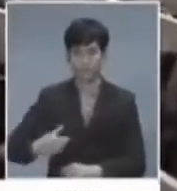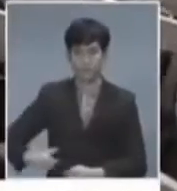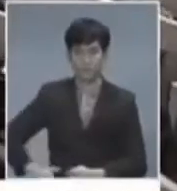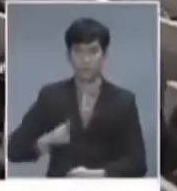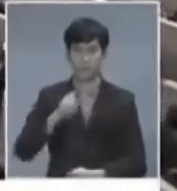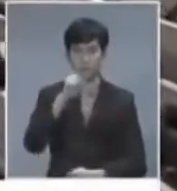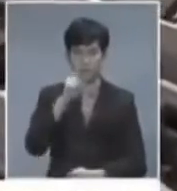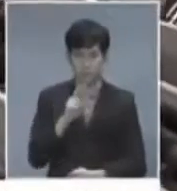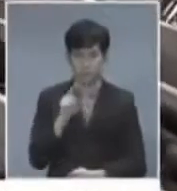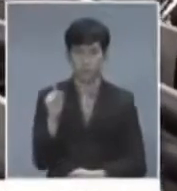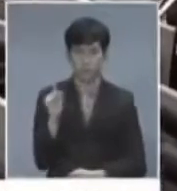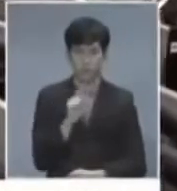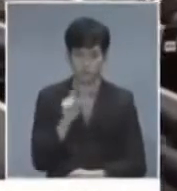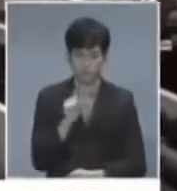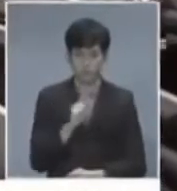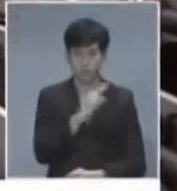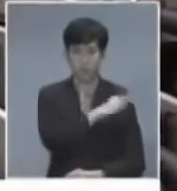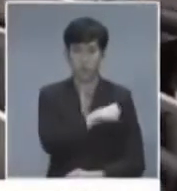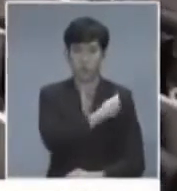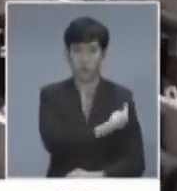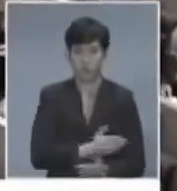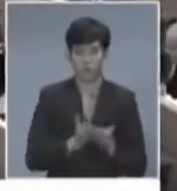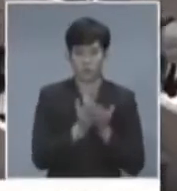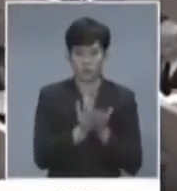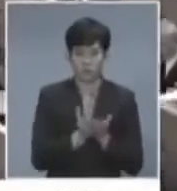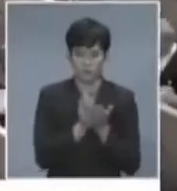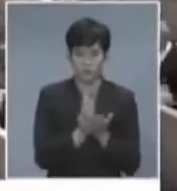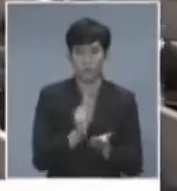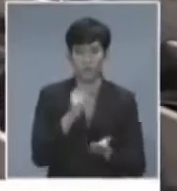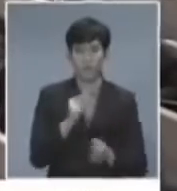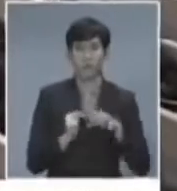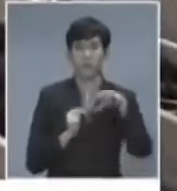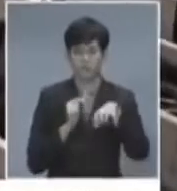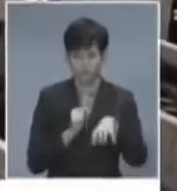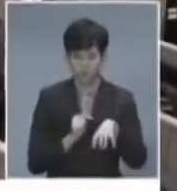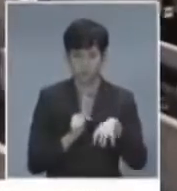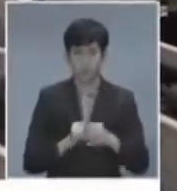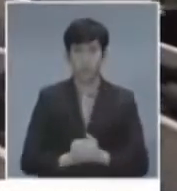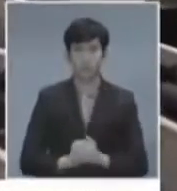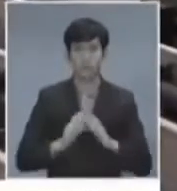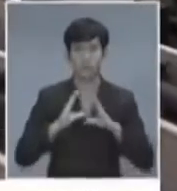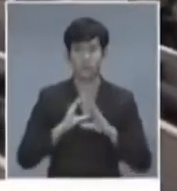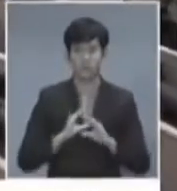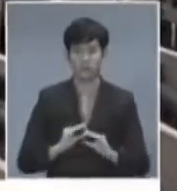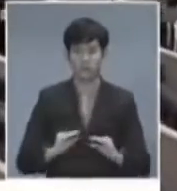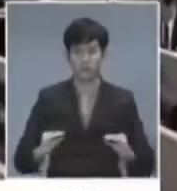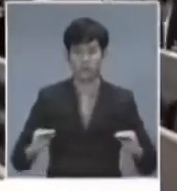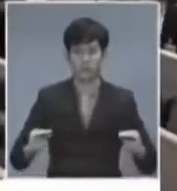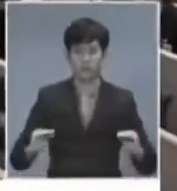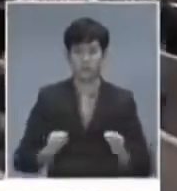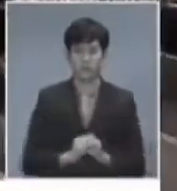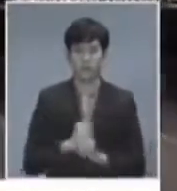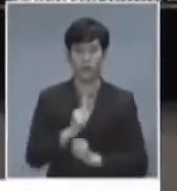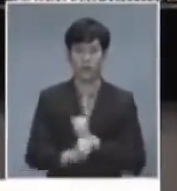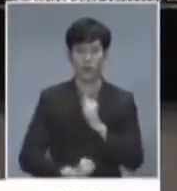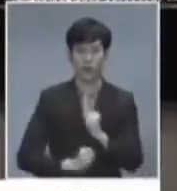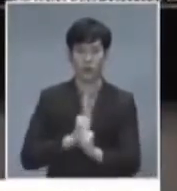าลศิริราชด้วยการด้วยพระอาการสงบสิริพระชนมพรรษาปีที่